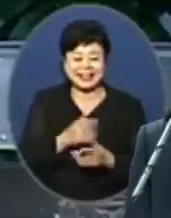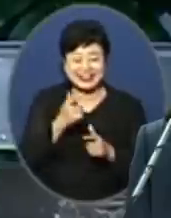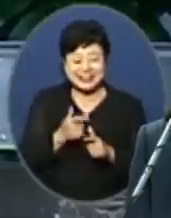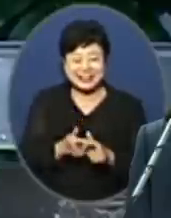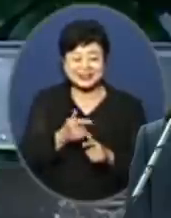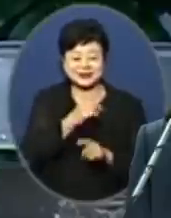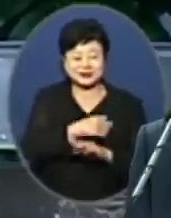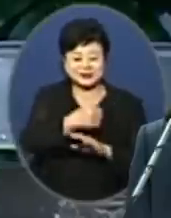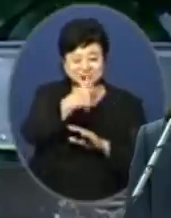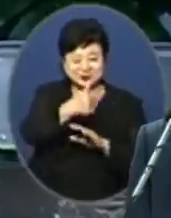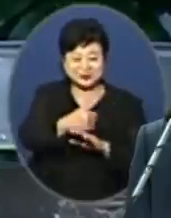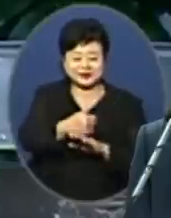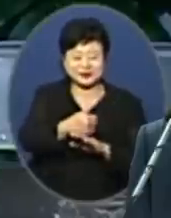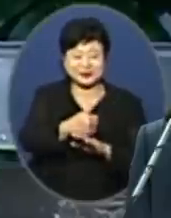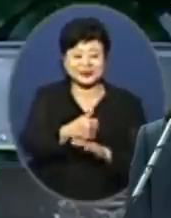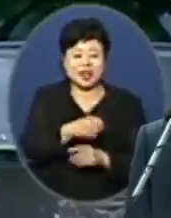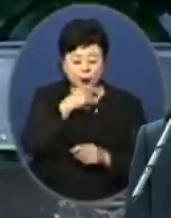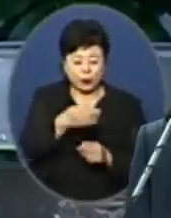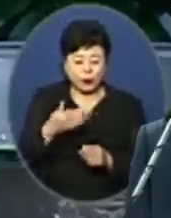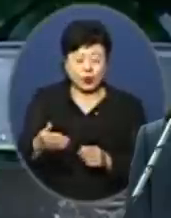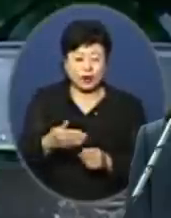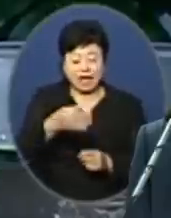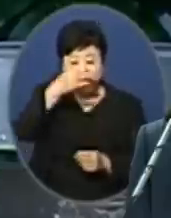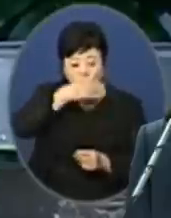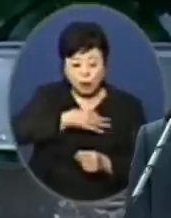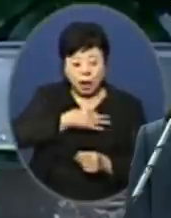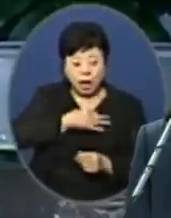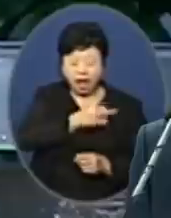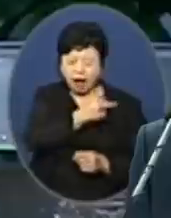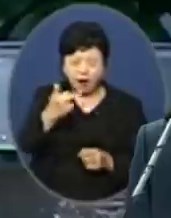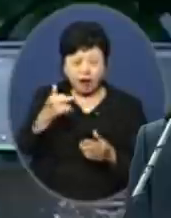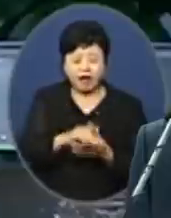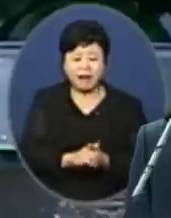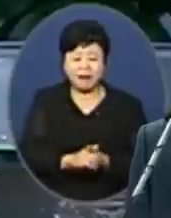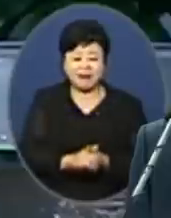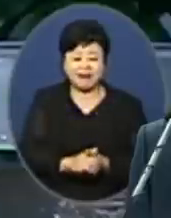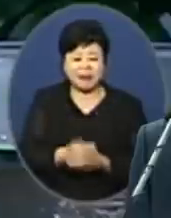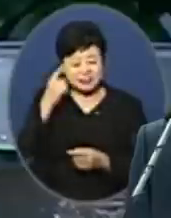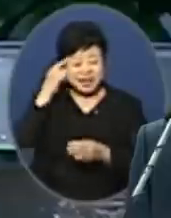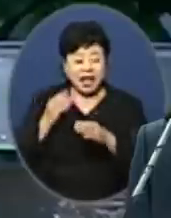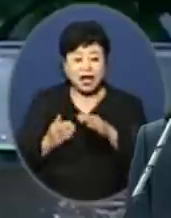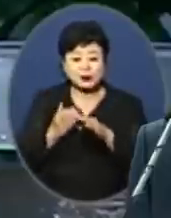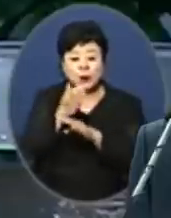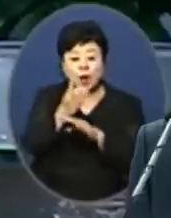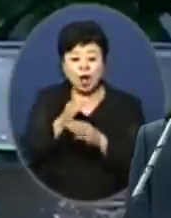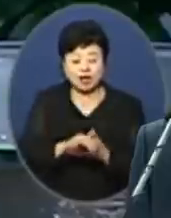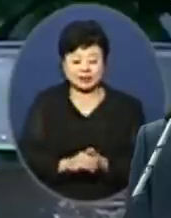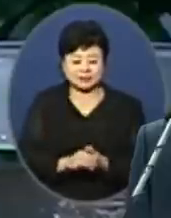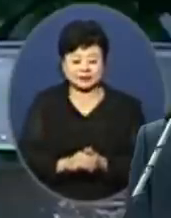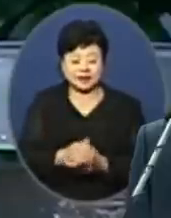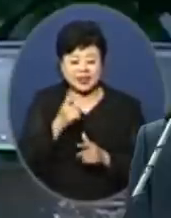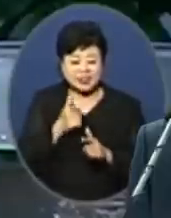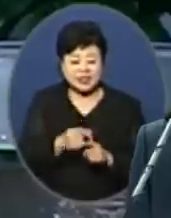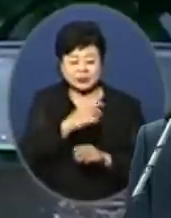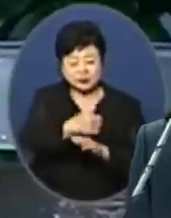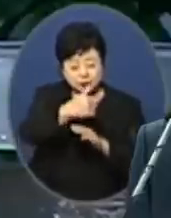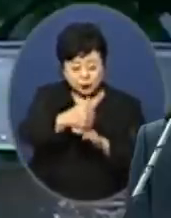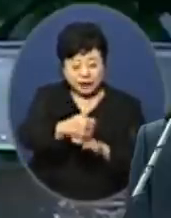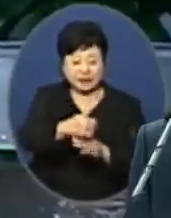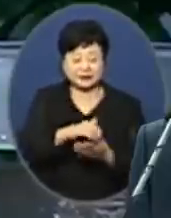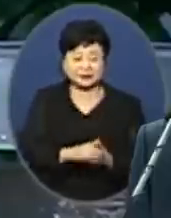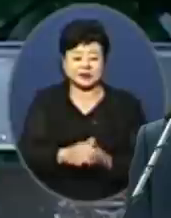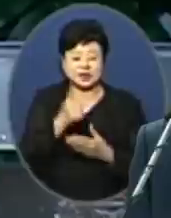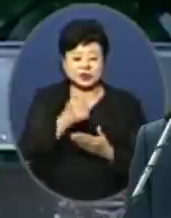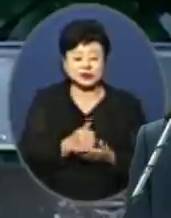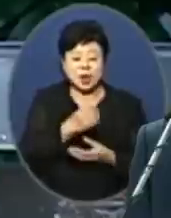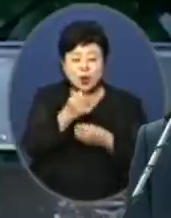예수 그리스도의 보혈의 효과가 얼마나 큰지 상상을 초월합니다. 한번 예수 그리스도에게